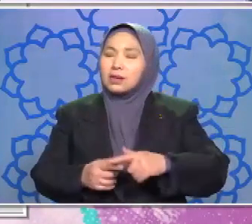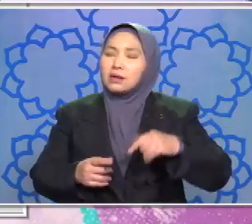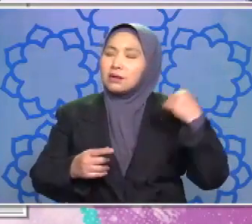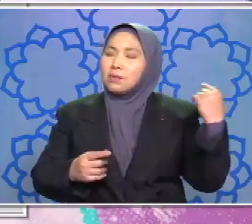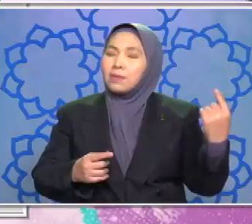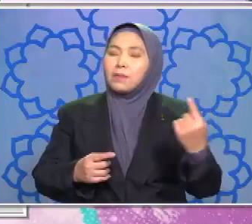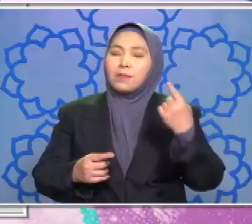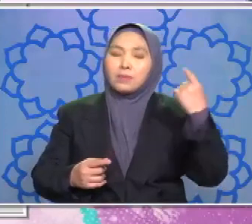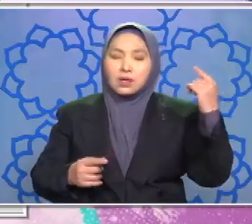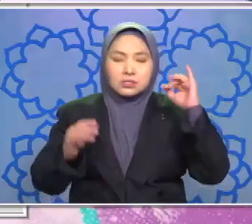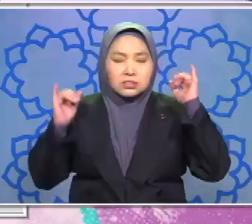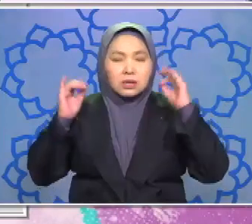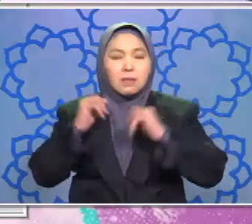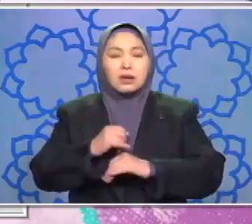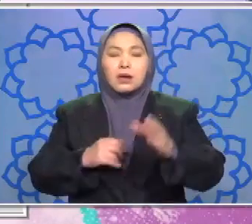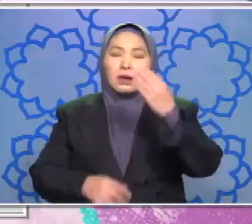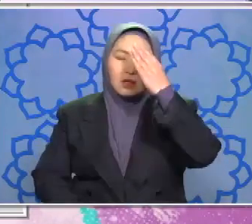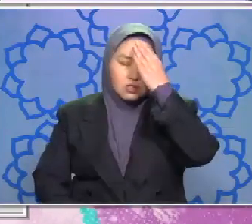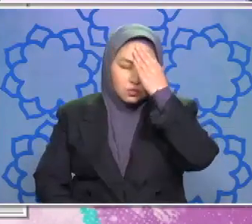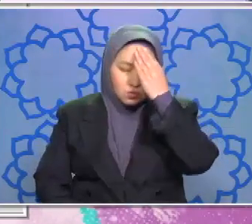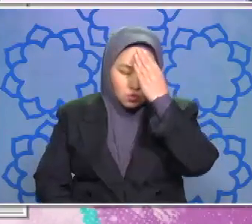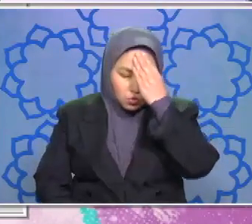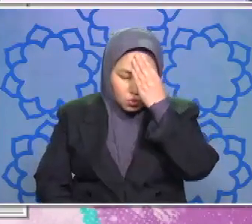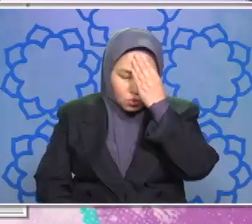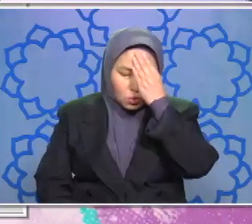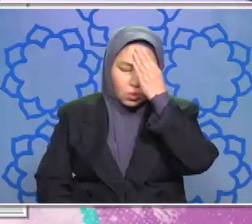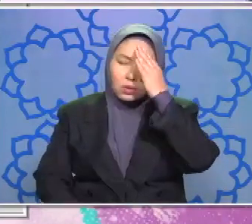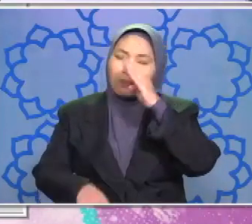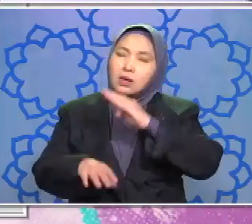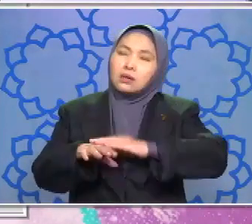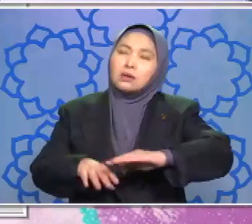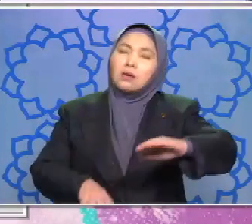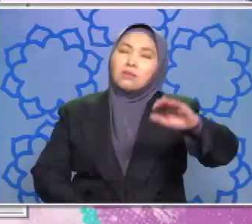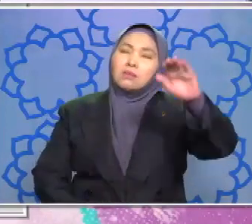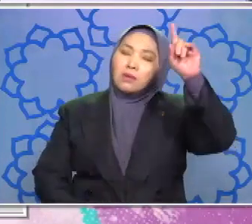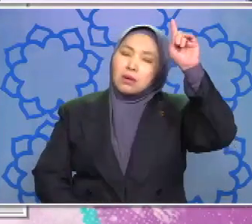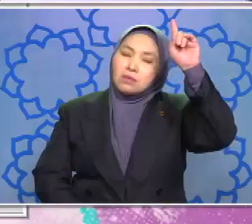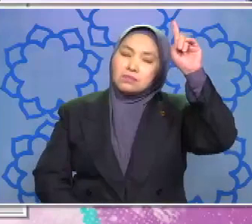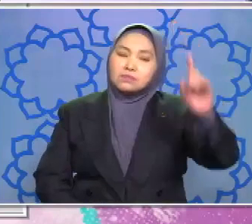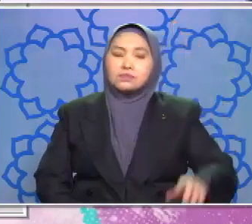وهم لا يستكبرون